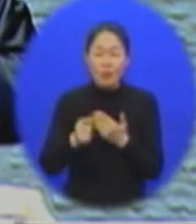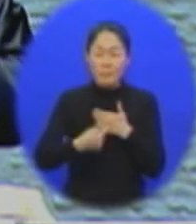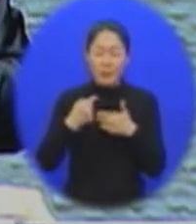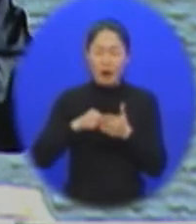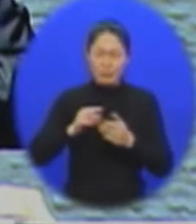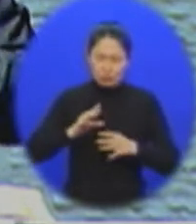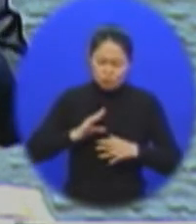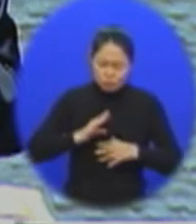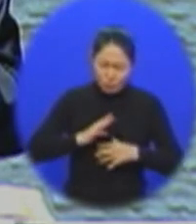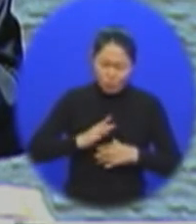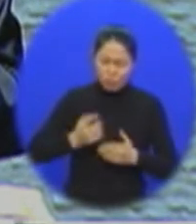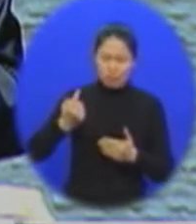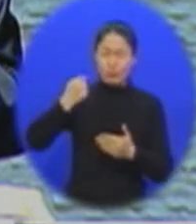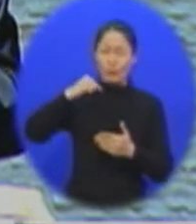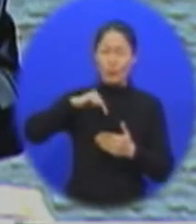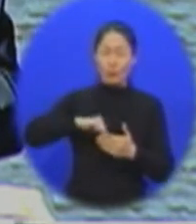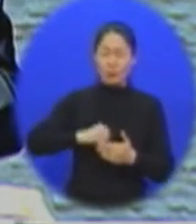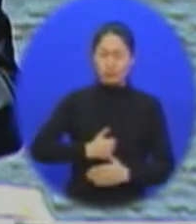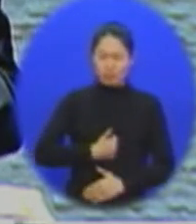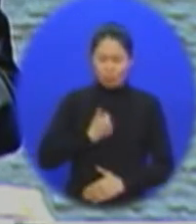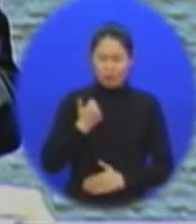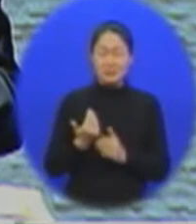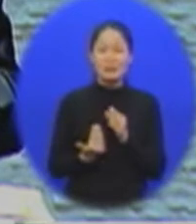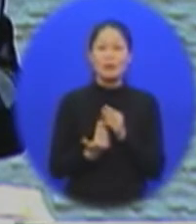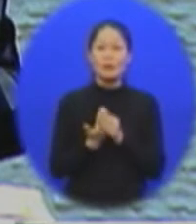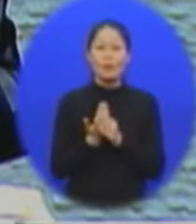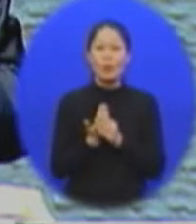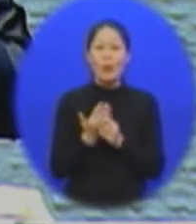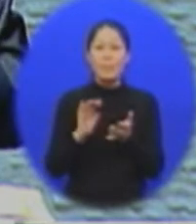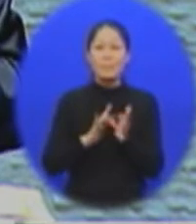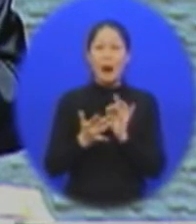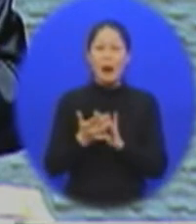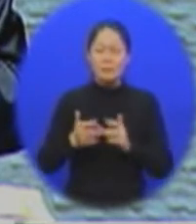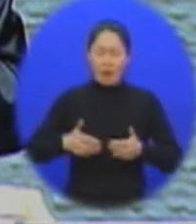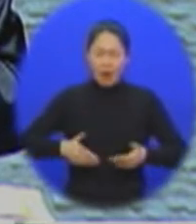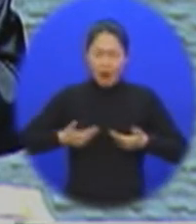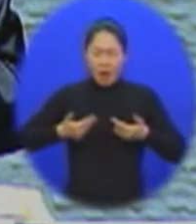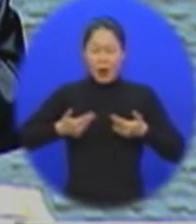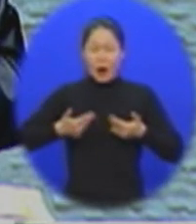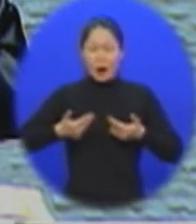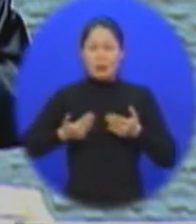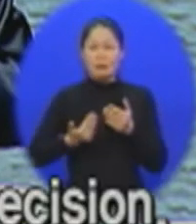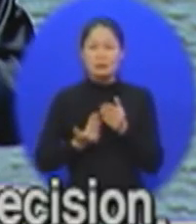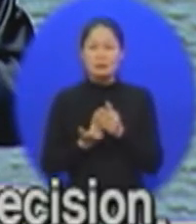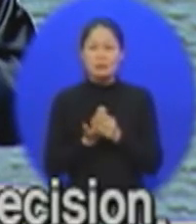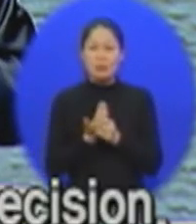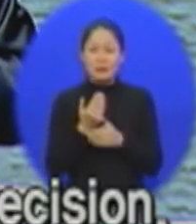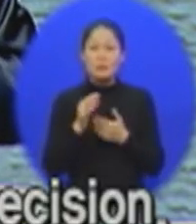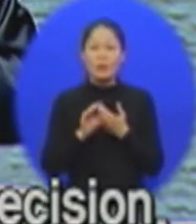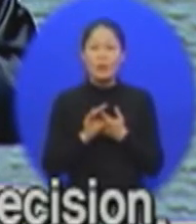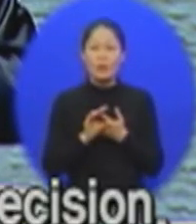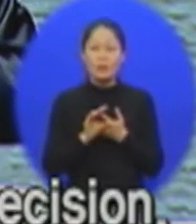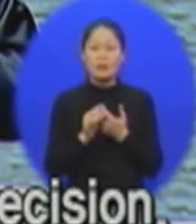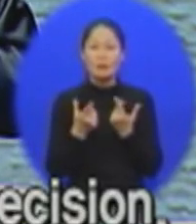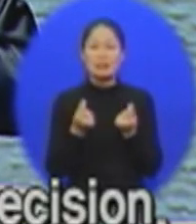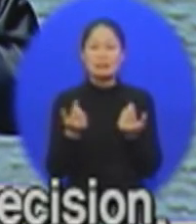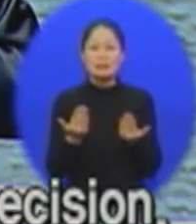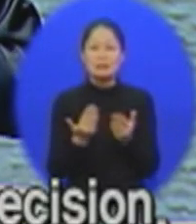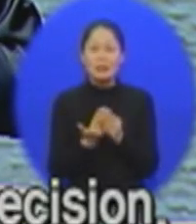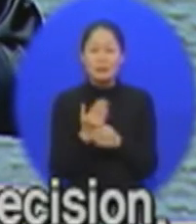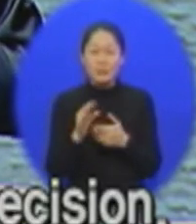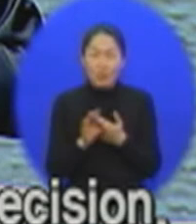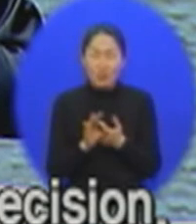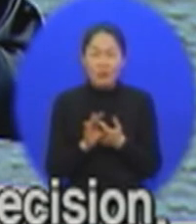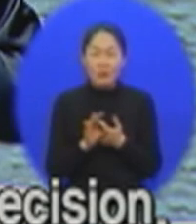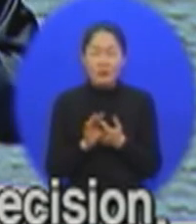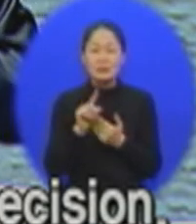오고 마음에 분노가 생기고 마음에 조급해지고 그러면 그때는